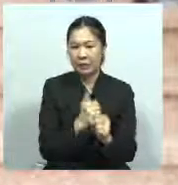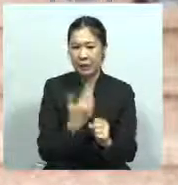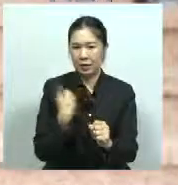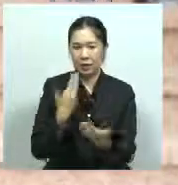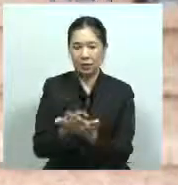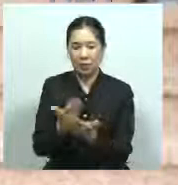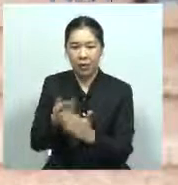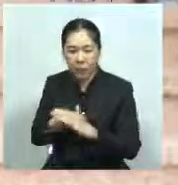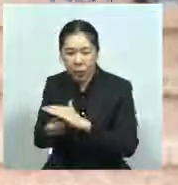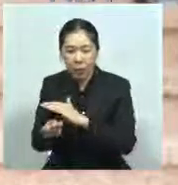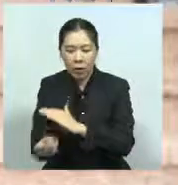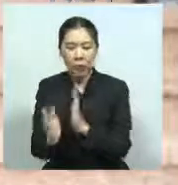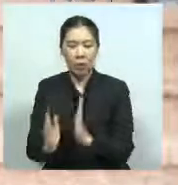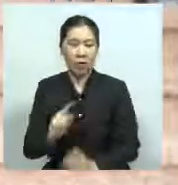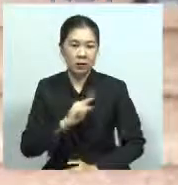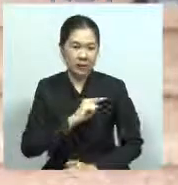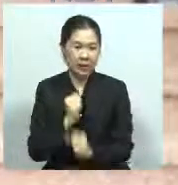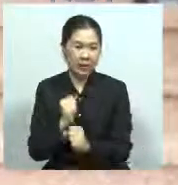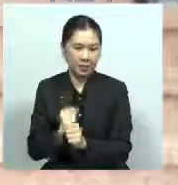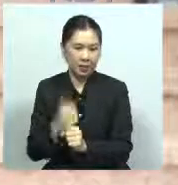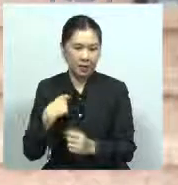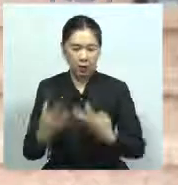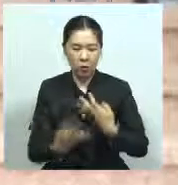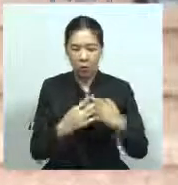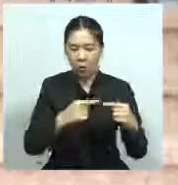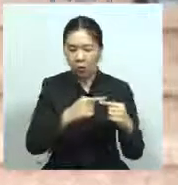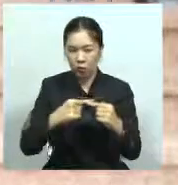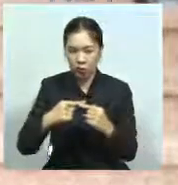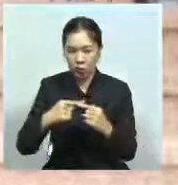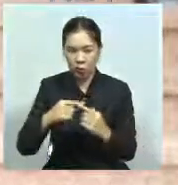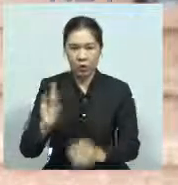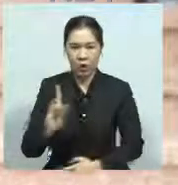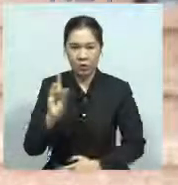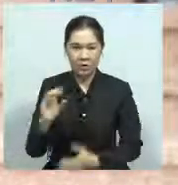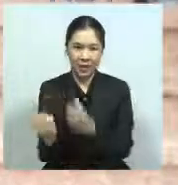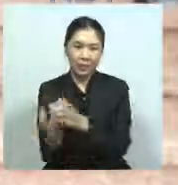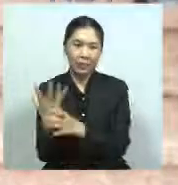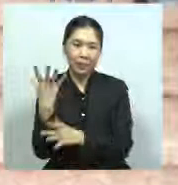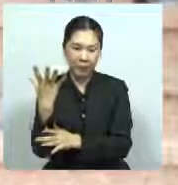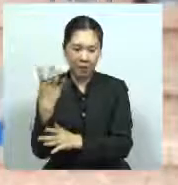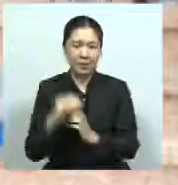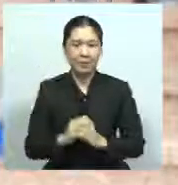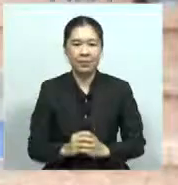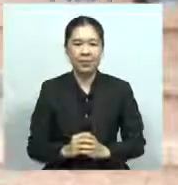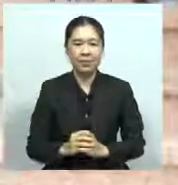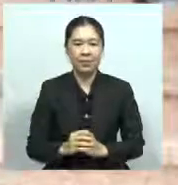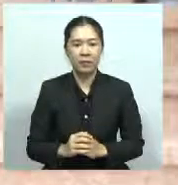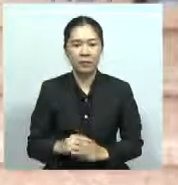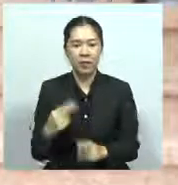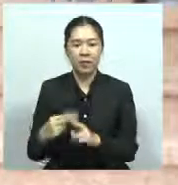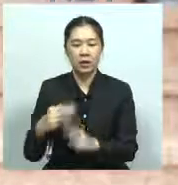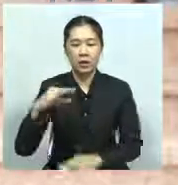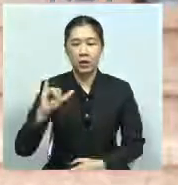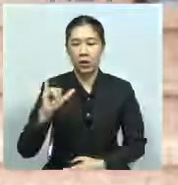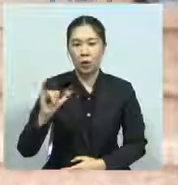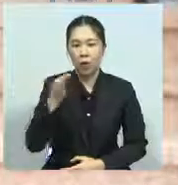ติดสินบนโดยนายเปรมชัยจะต้องรับโทษต่อจากคดีล่าสัตว์ป่าของศาลจังหวัดทองผาภูมิขณะที่นายโยงคนขับรถศาล